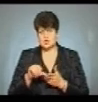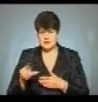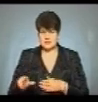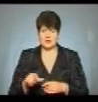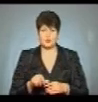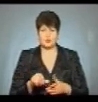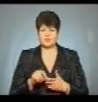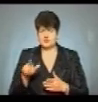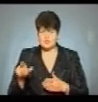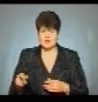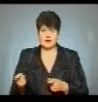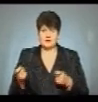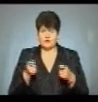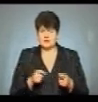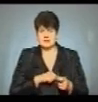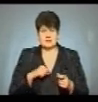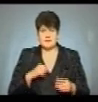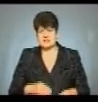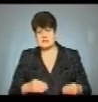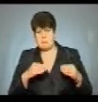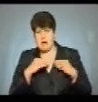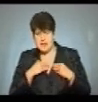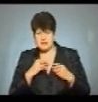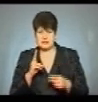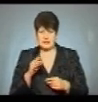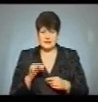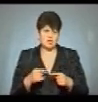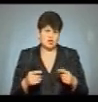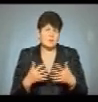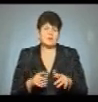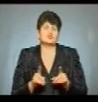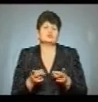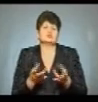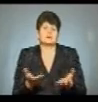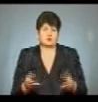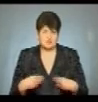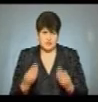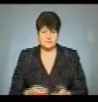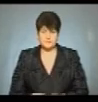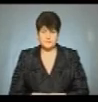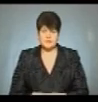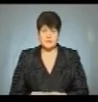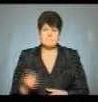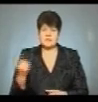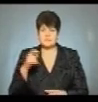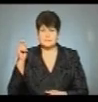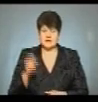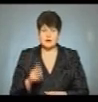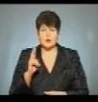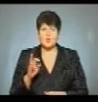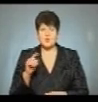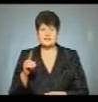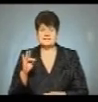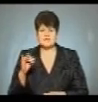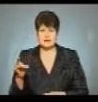вже самі спальники, інше обладнання, яке їм потрібно, ми їм надаємо. Першими прибули учасники з Козівського